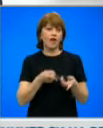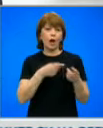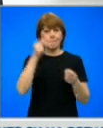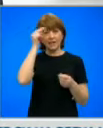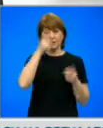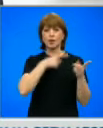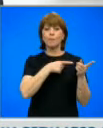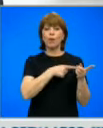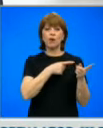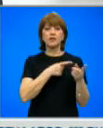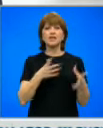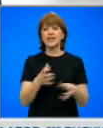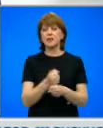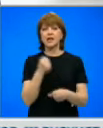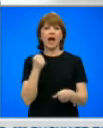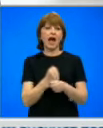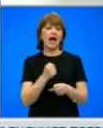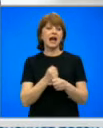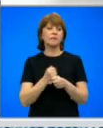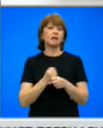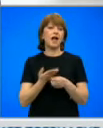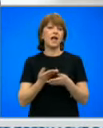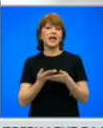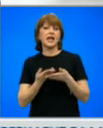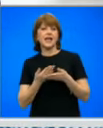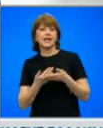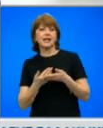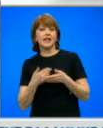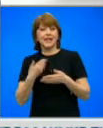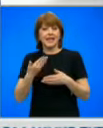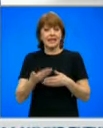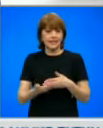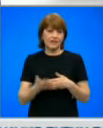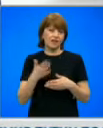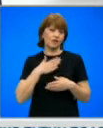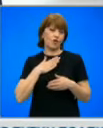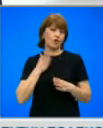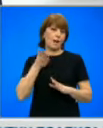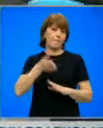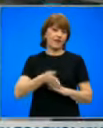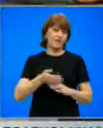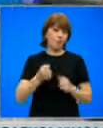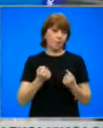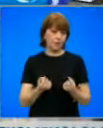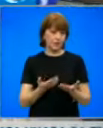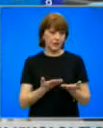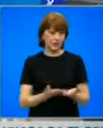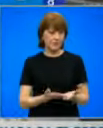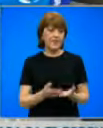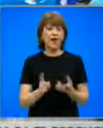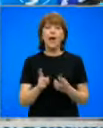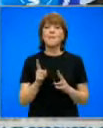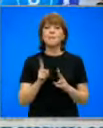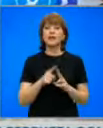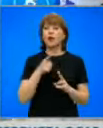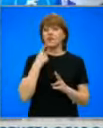си намира работа, която е извън нейните обичайно правомощия, да постига някакъв политически ефект. Премиерът Кирил Петков